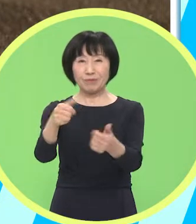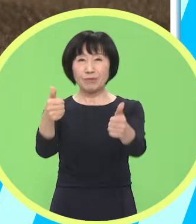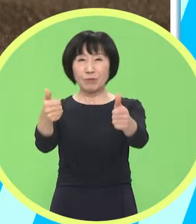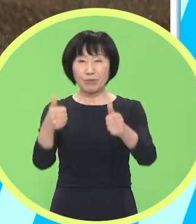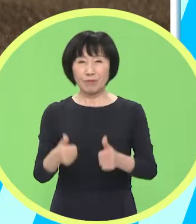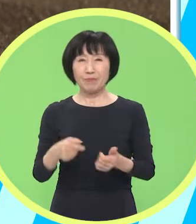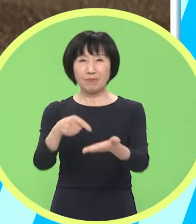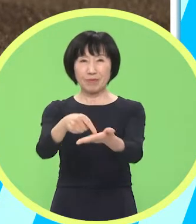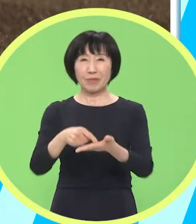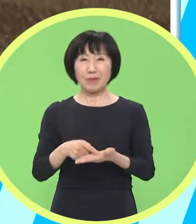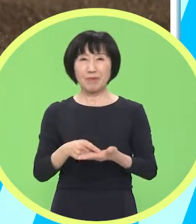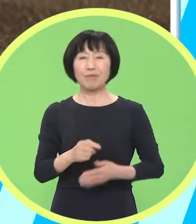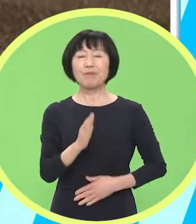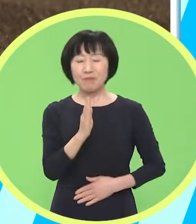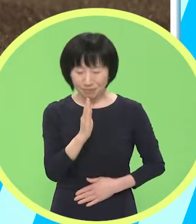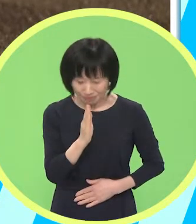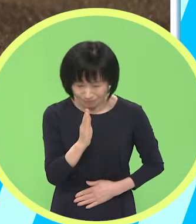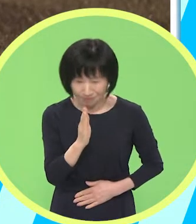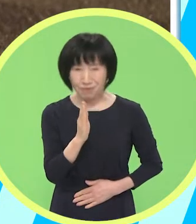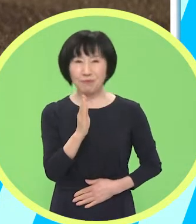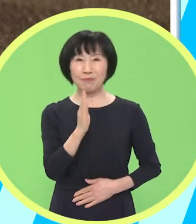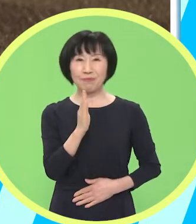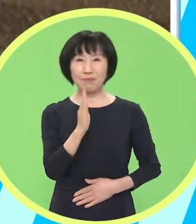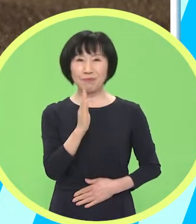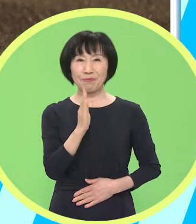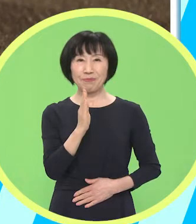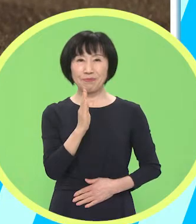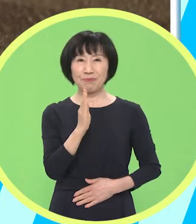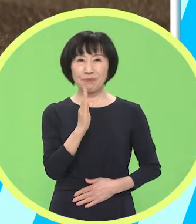ゼントします。番組ホームページからご応募ください。